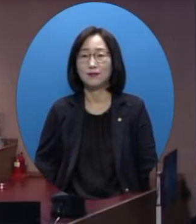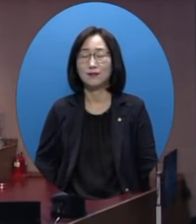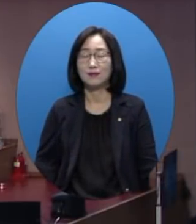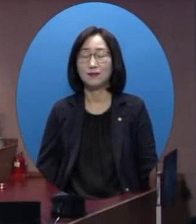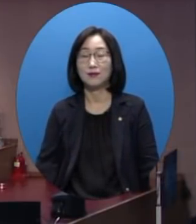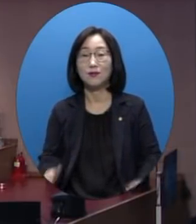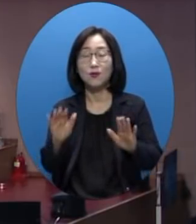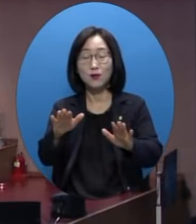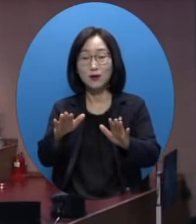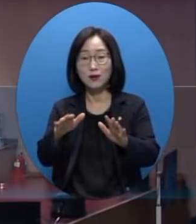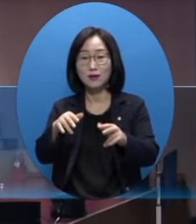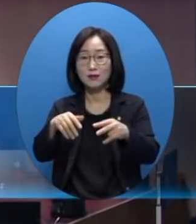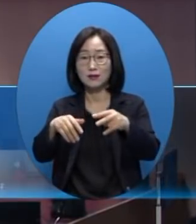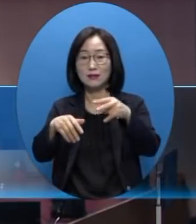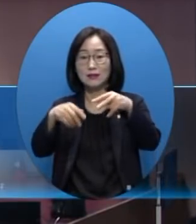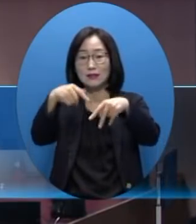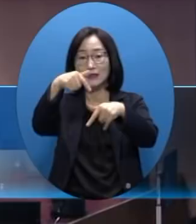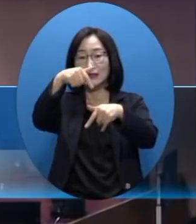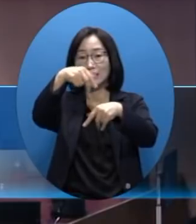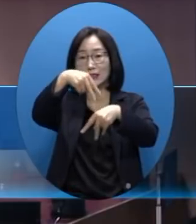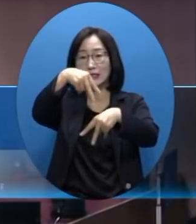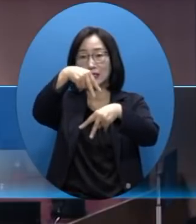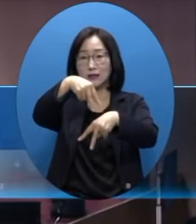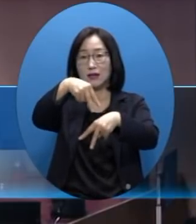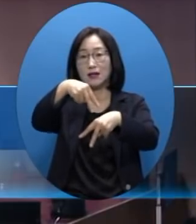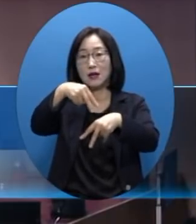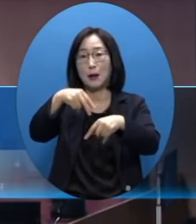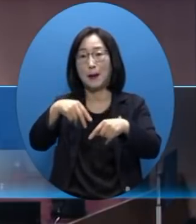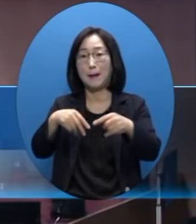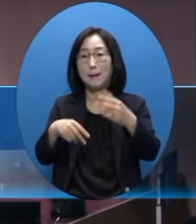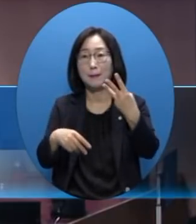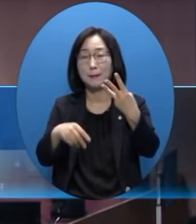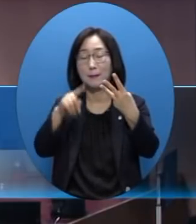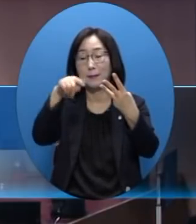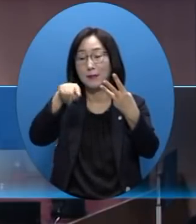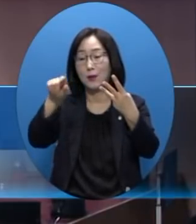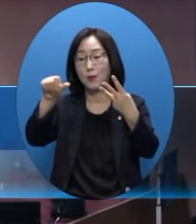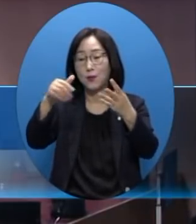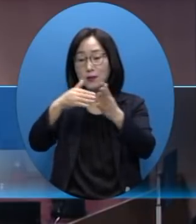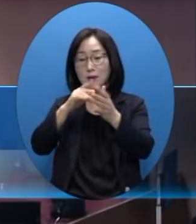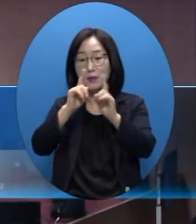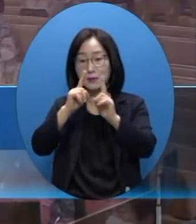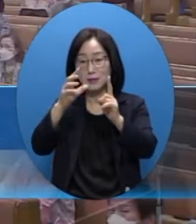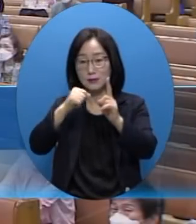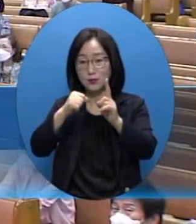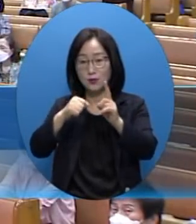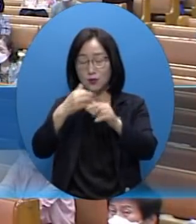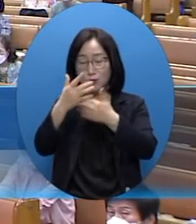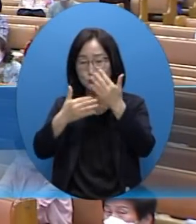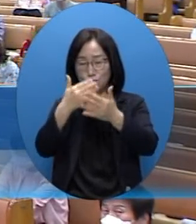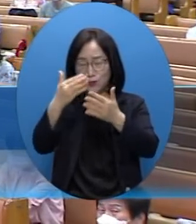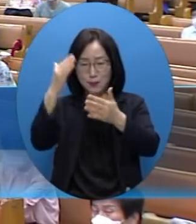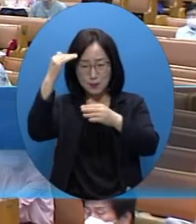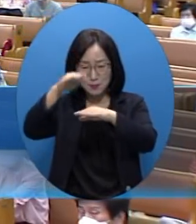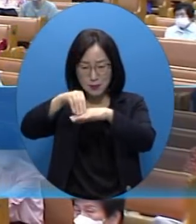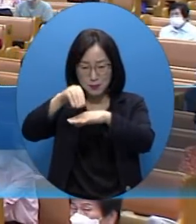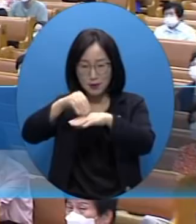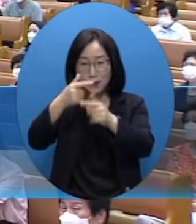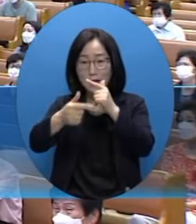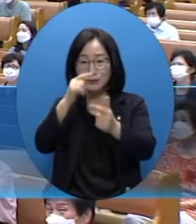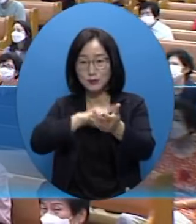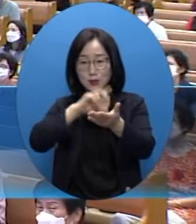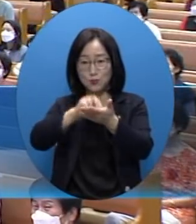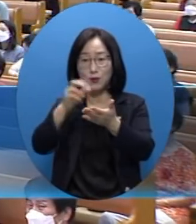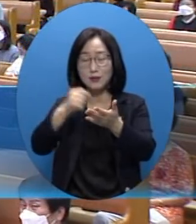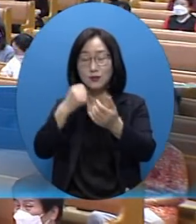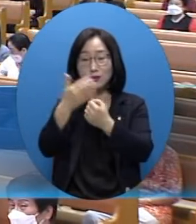오늘 스가랴 3장 1절로 5절 말씀 가지고 불에서 꺼낸 그슬린 나무 같은 제목으로